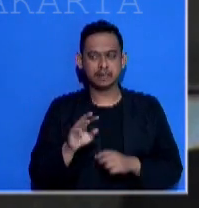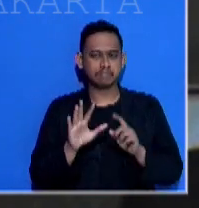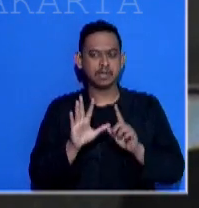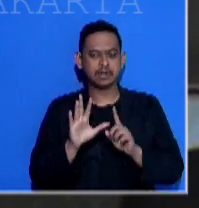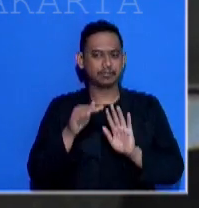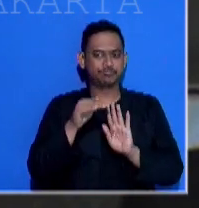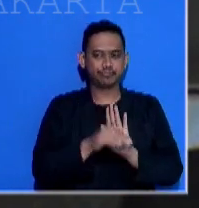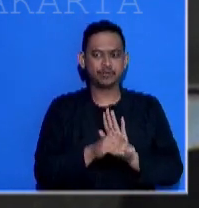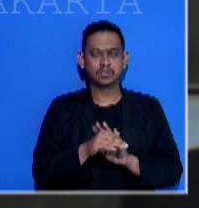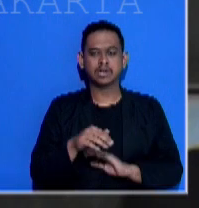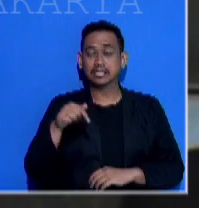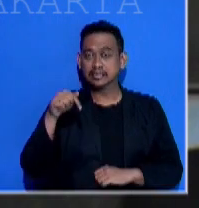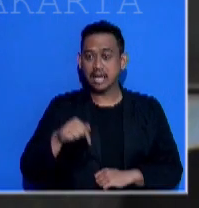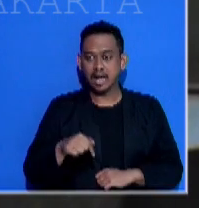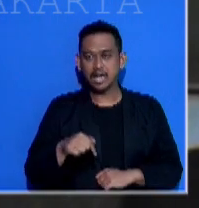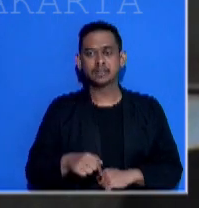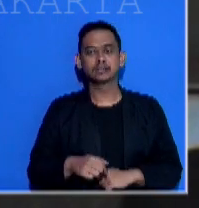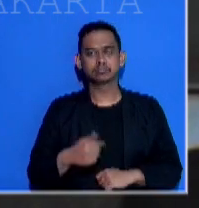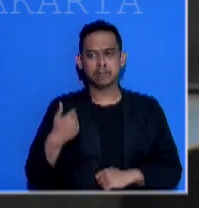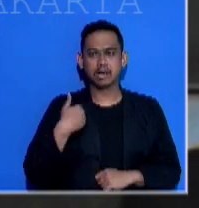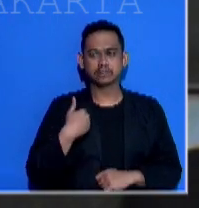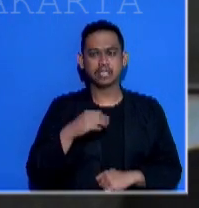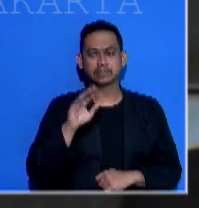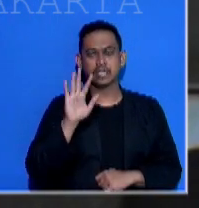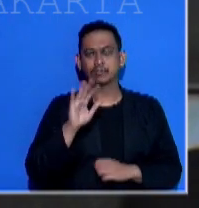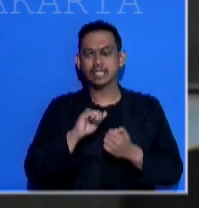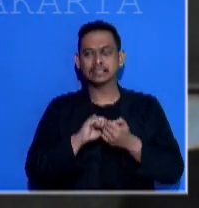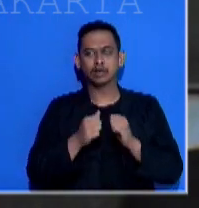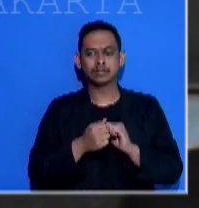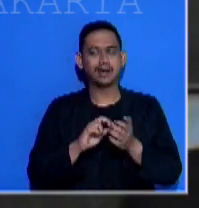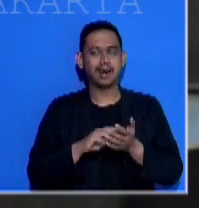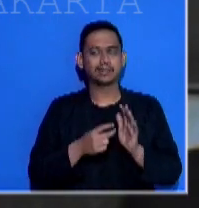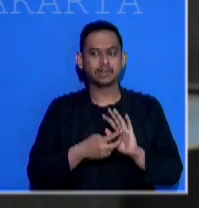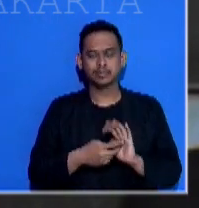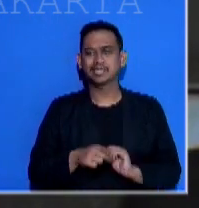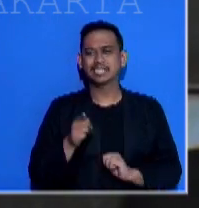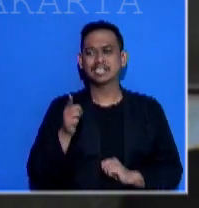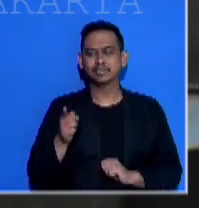5, sekarang menjadi 5 kejadian. Jadi tentunya ini berkat